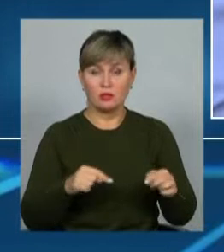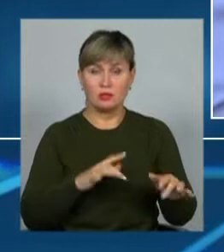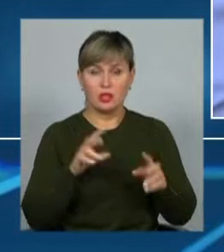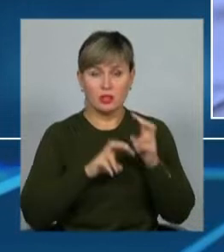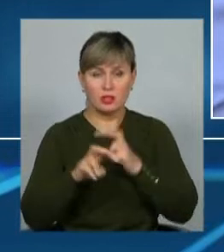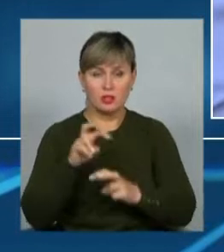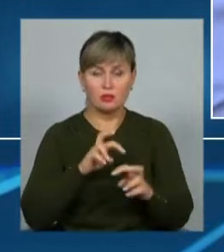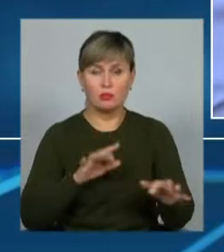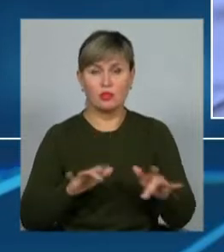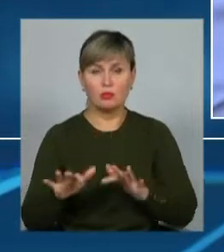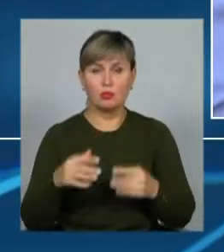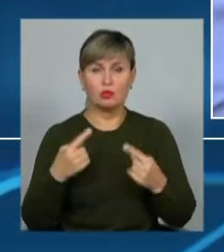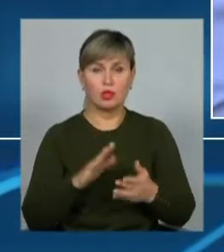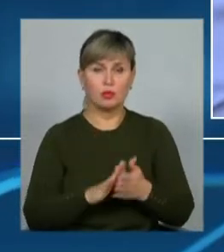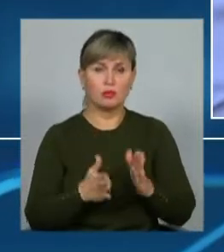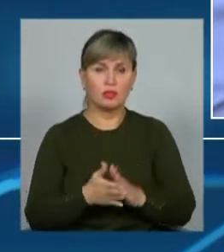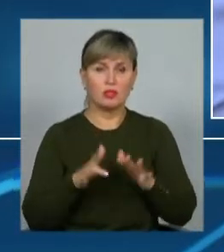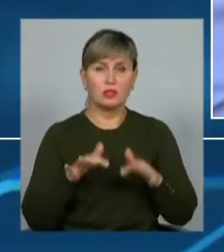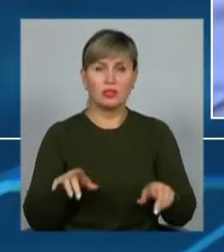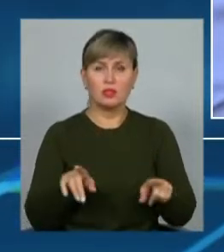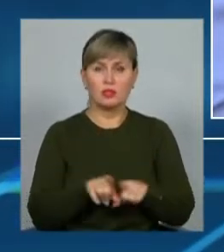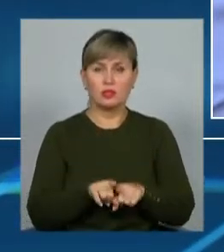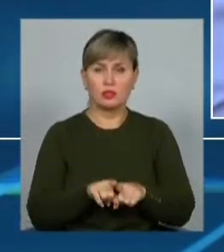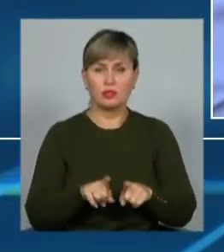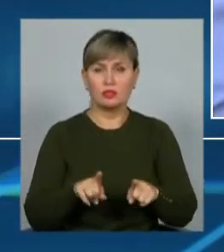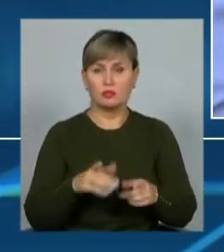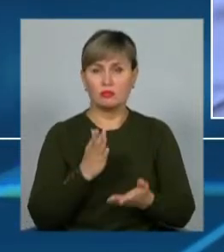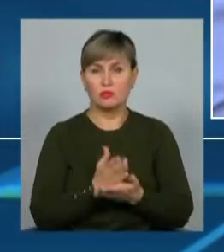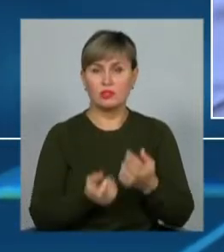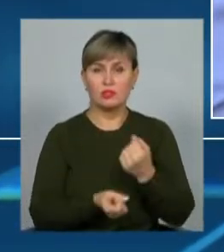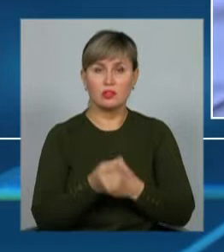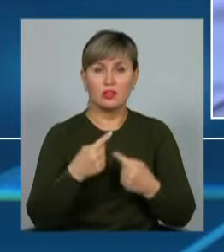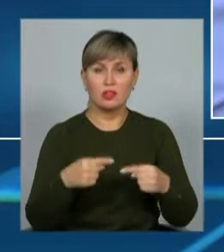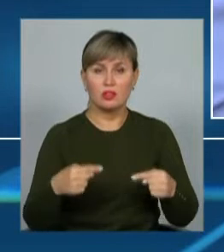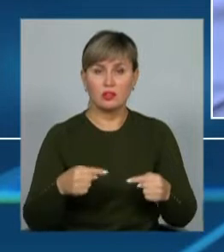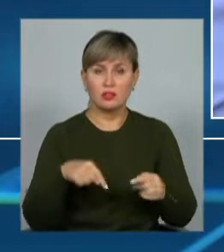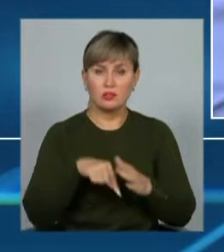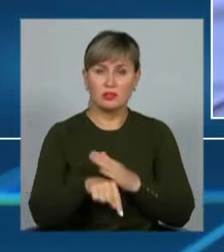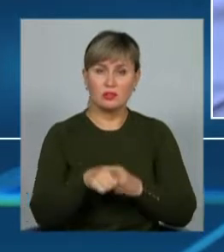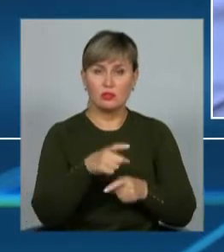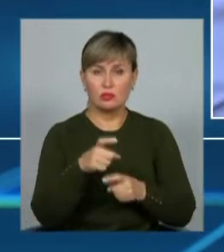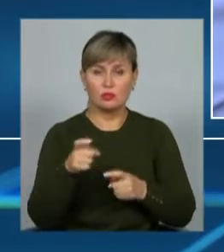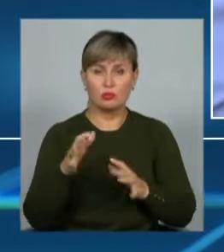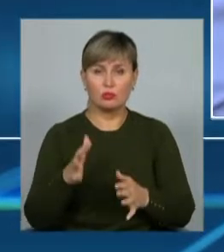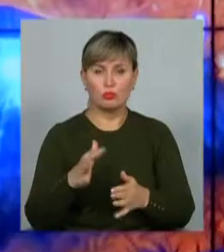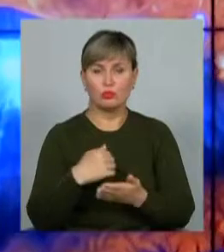мероприятий. Другие обстоятельства дела, а также происхождение и принадлежность выброшенных предметов будут доподлинно